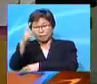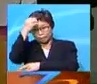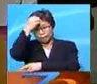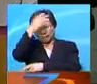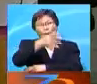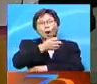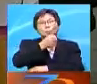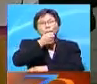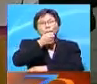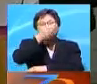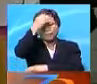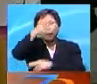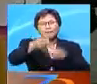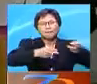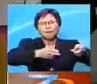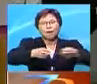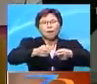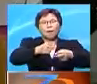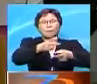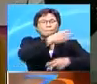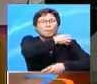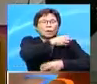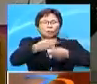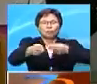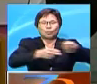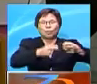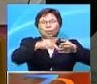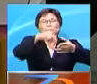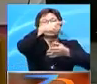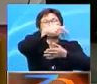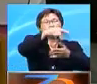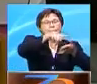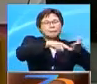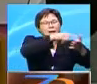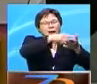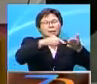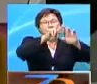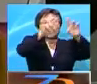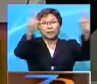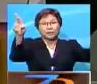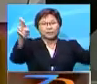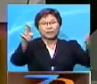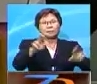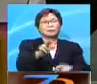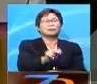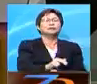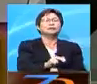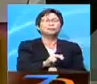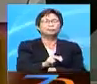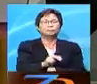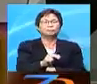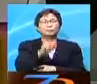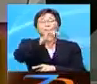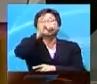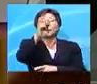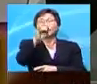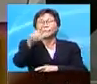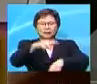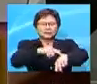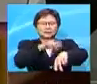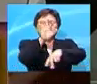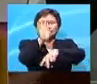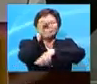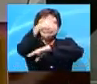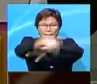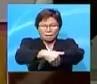diumumkan oleh Pengurus pengawai pengurus pilihan Raya Tuan Haji Mohamad Jamil Zakaria kira-kira